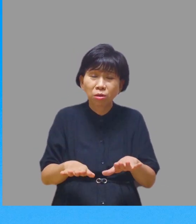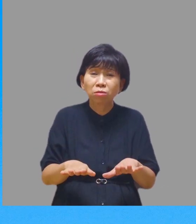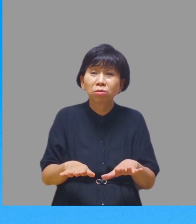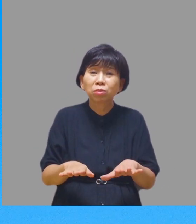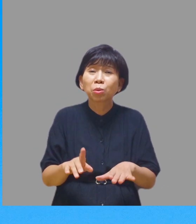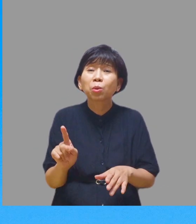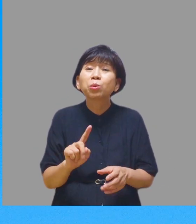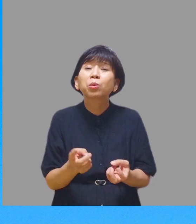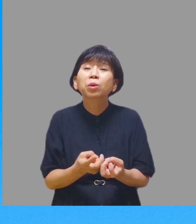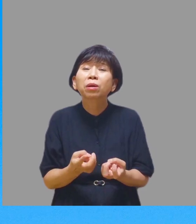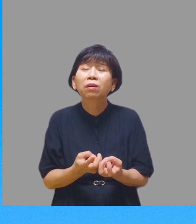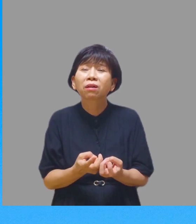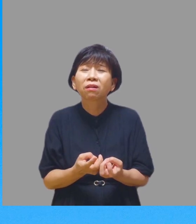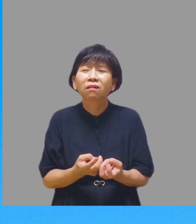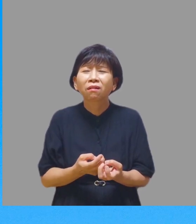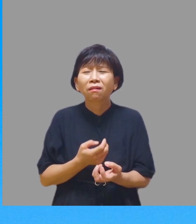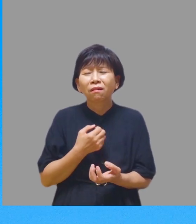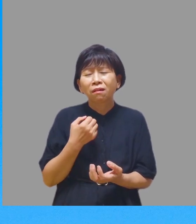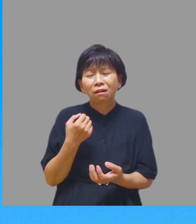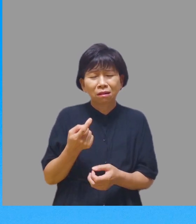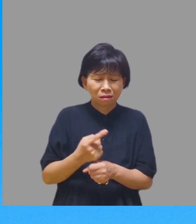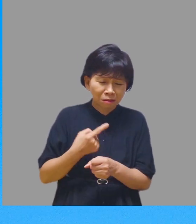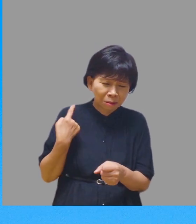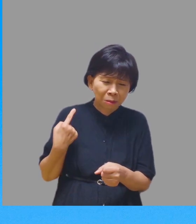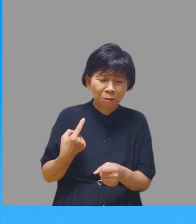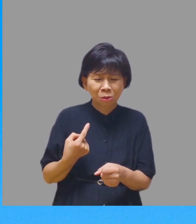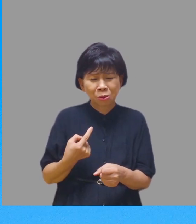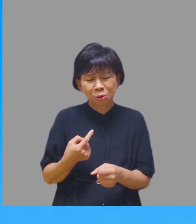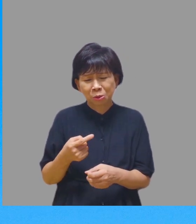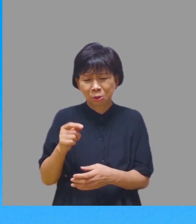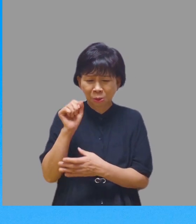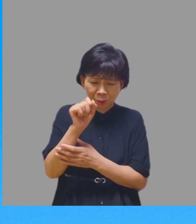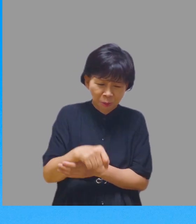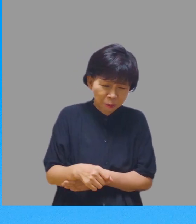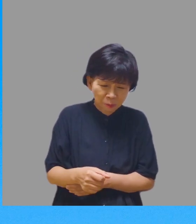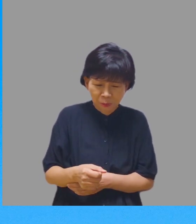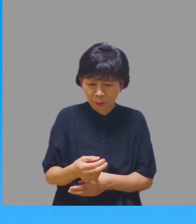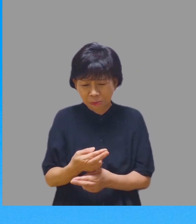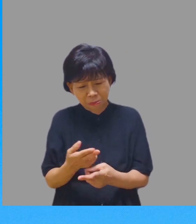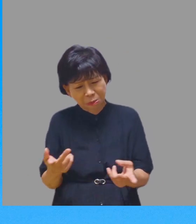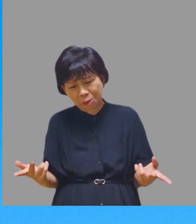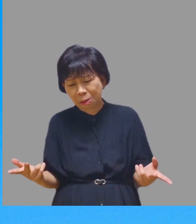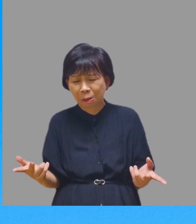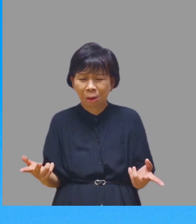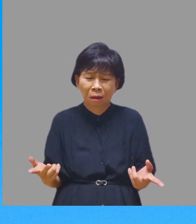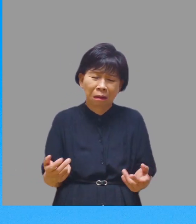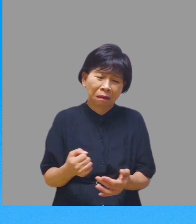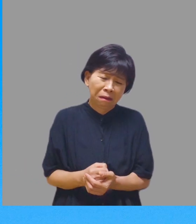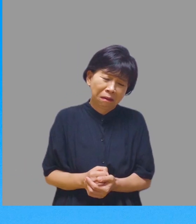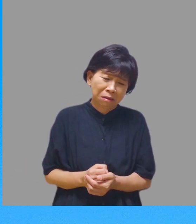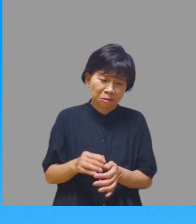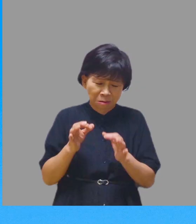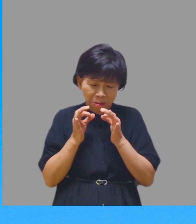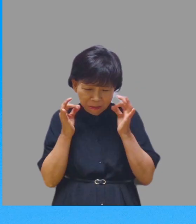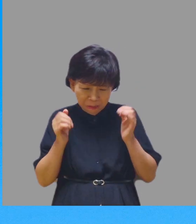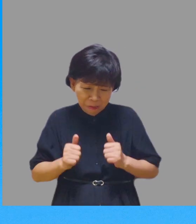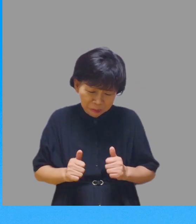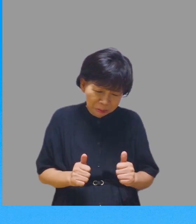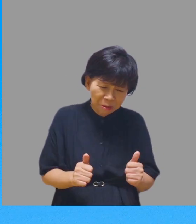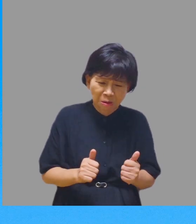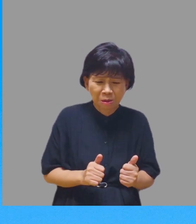흉년이었으니까 너무 속상하잖아요. 의기소침하잖아요. 좌절하잖아요. 해봐도 안 되는데 올해 하지